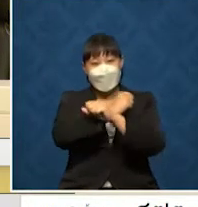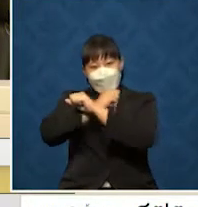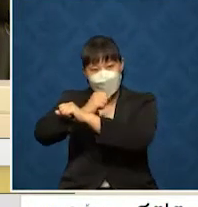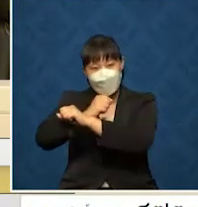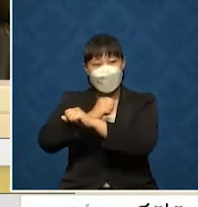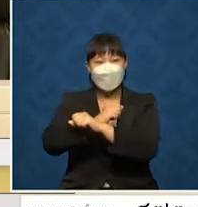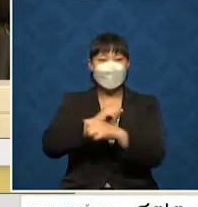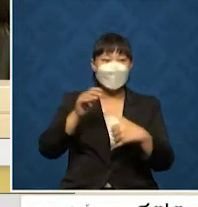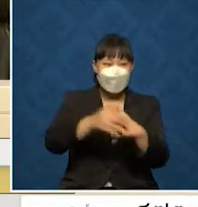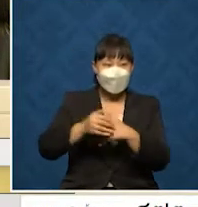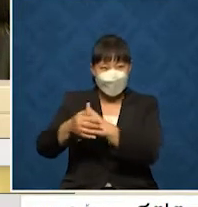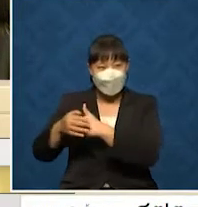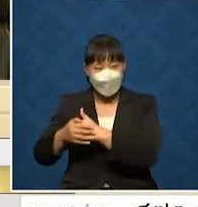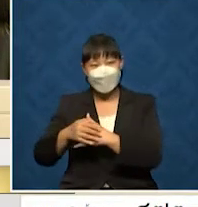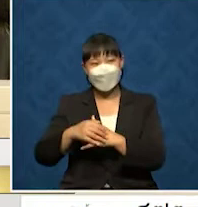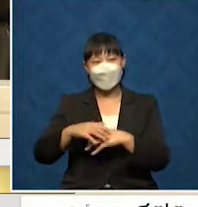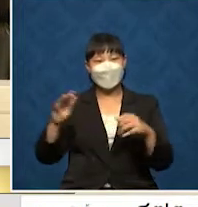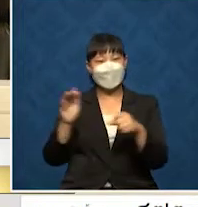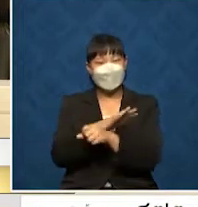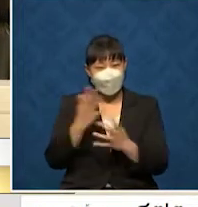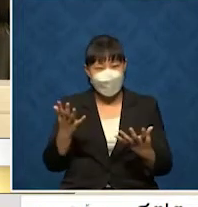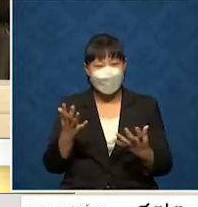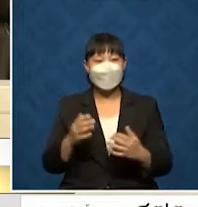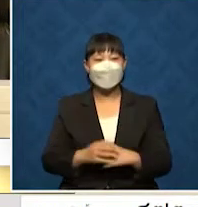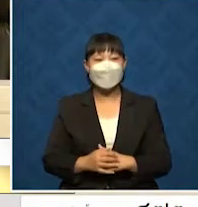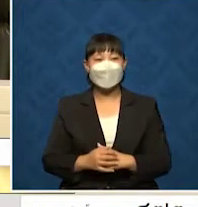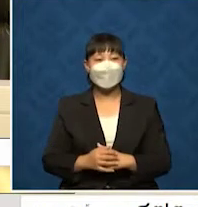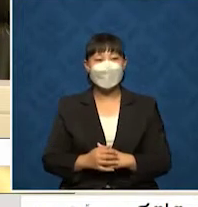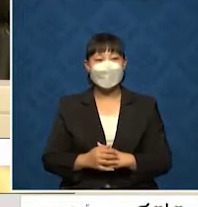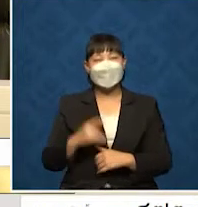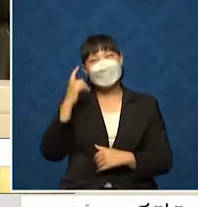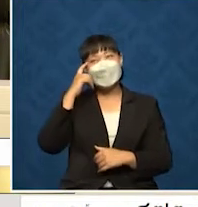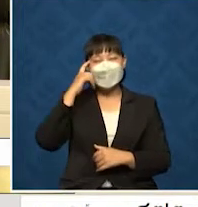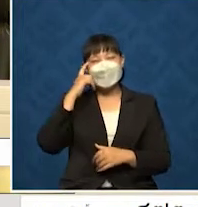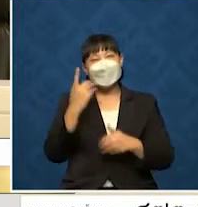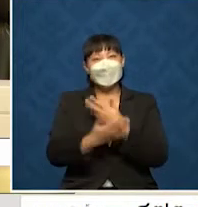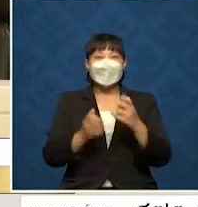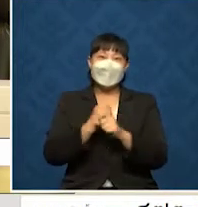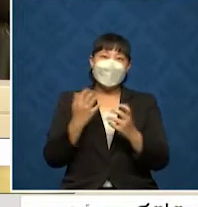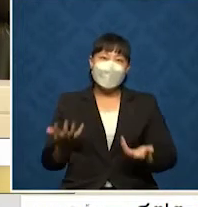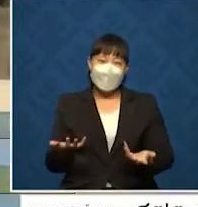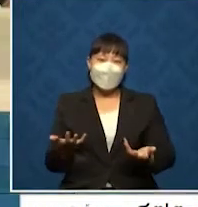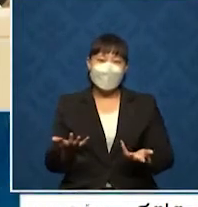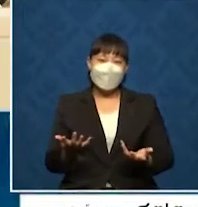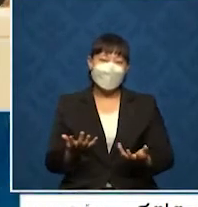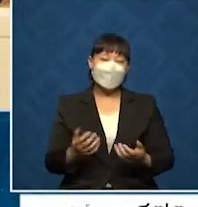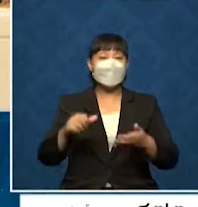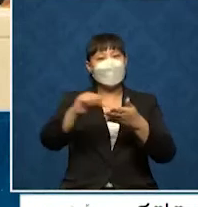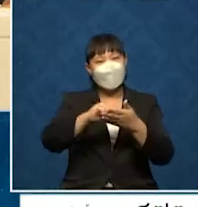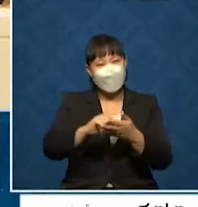ม่ได้เราก็คิดครับว่าจะทำอย่างไรกับการแก้ไขปราบปรามตร